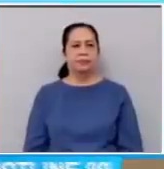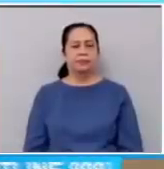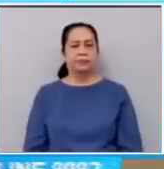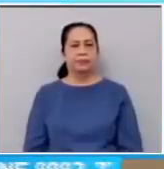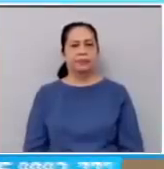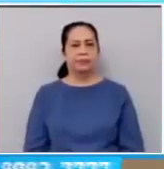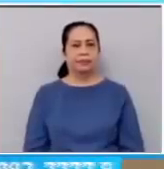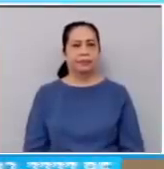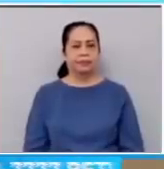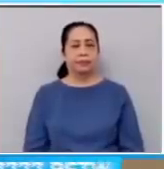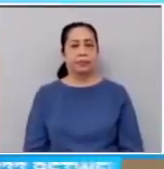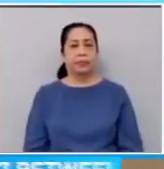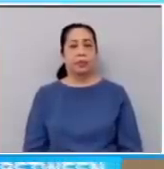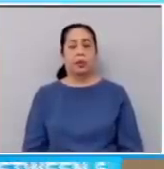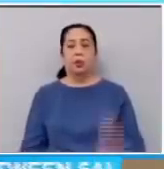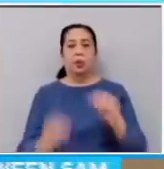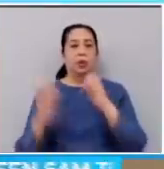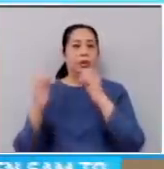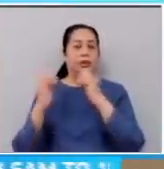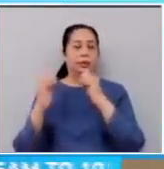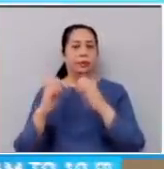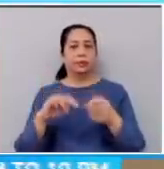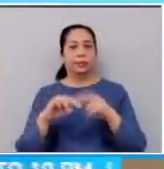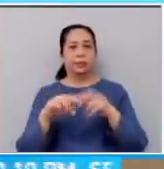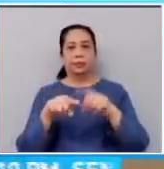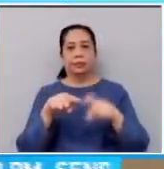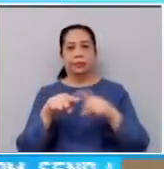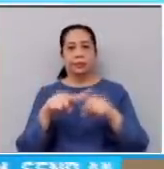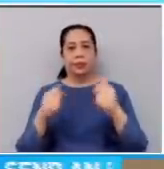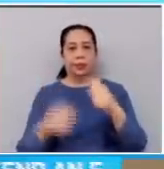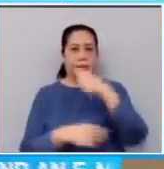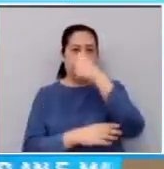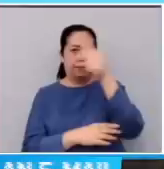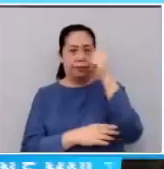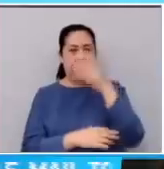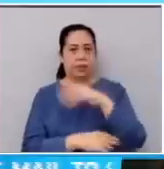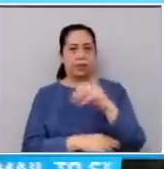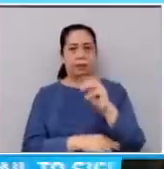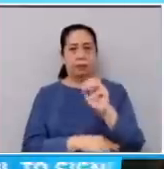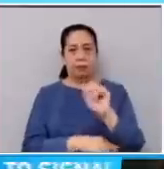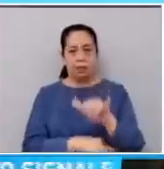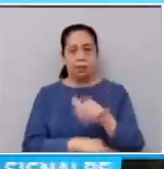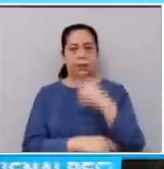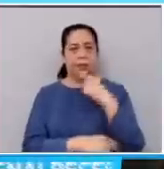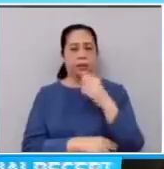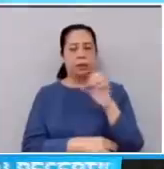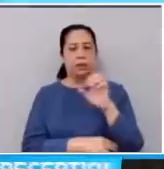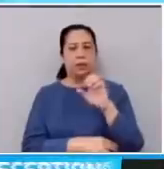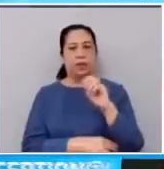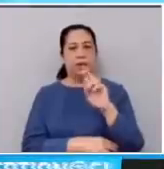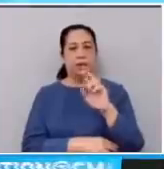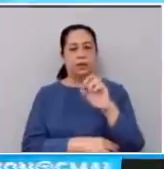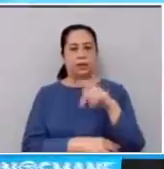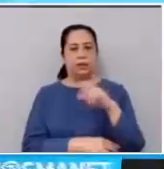Wala raw pong inaasahang taas singil sa kuryente ngayong Abril at sa Mayo. Ayon sa Energy Regulatory